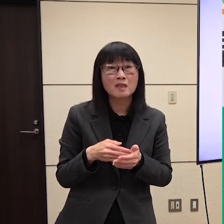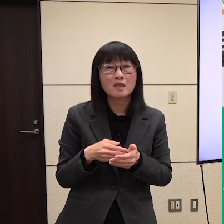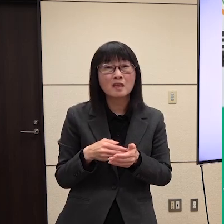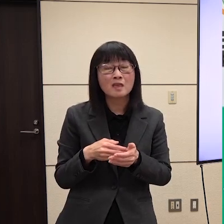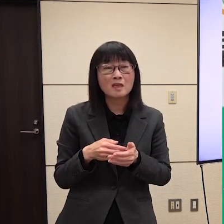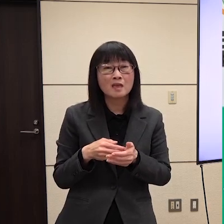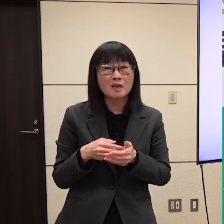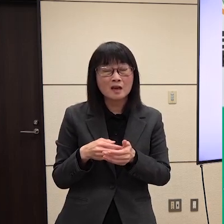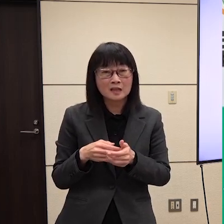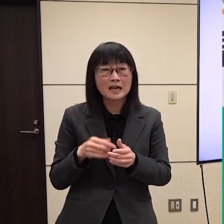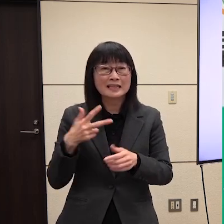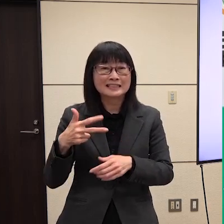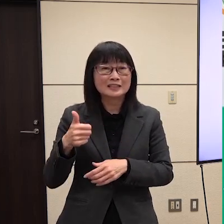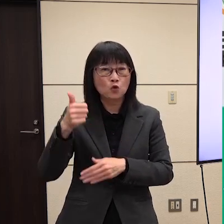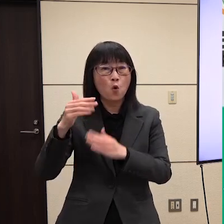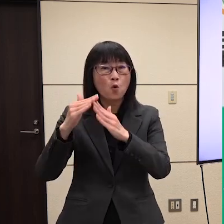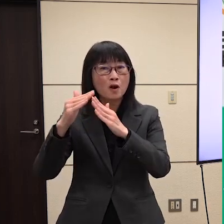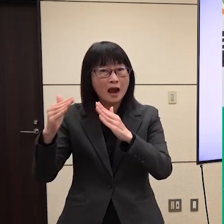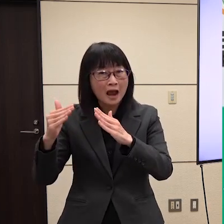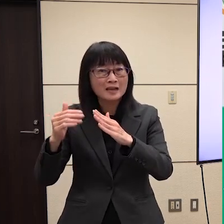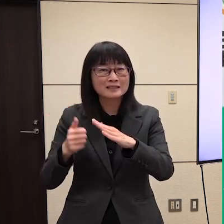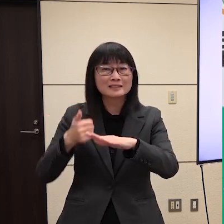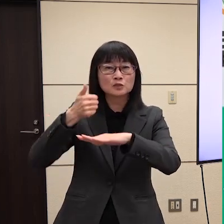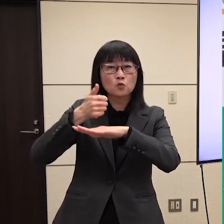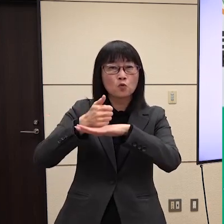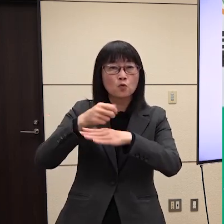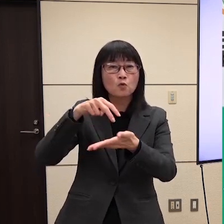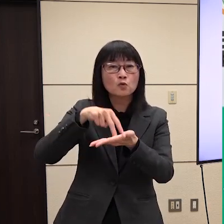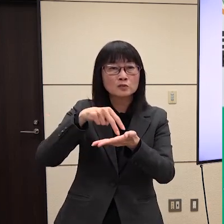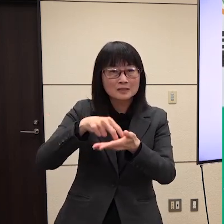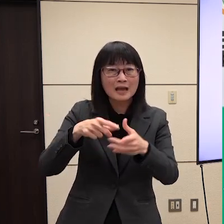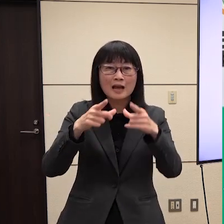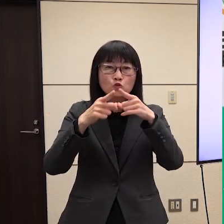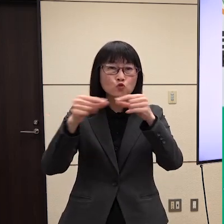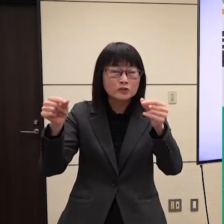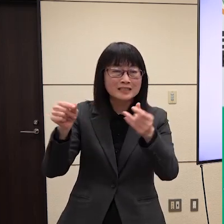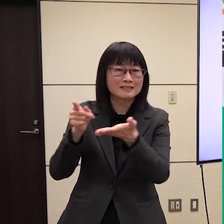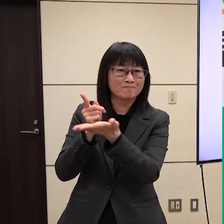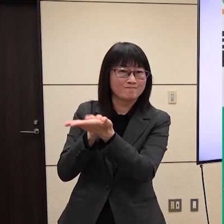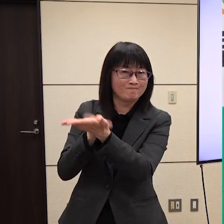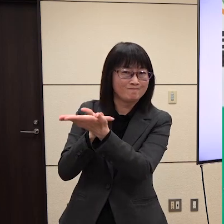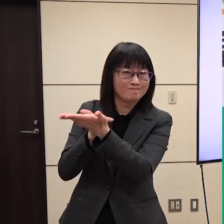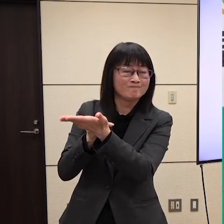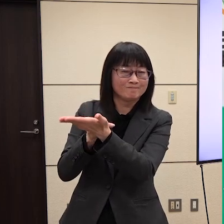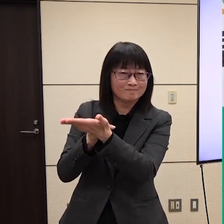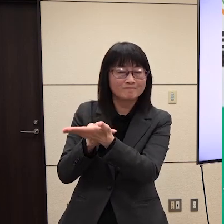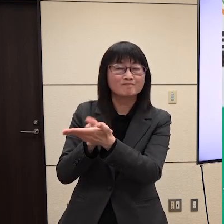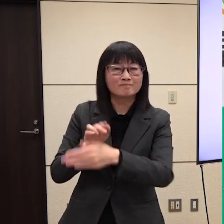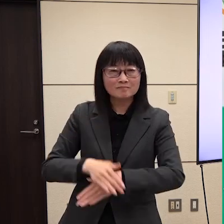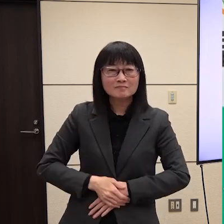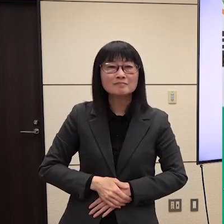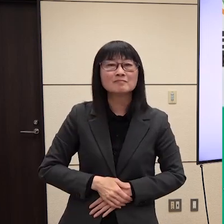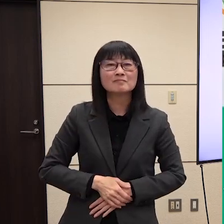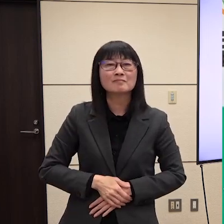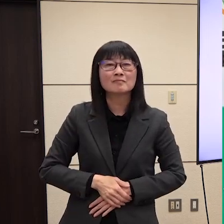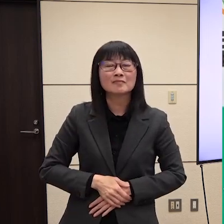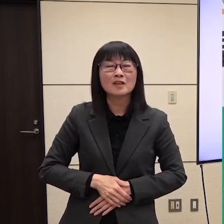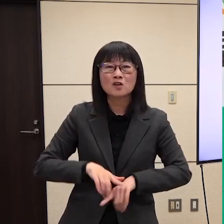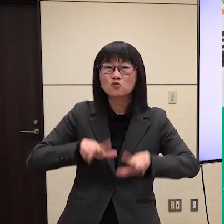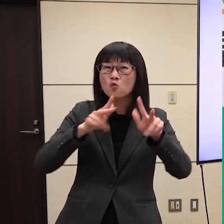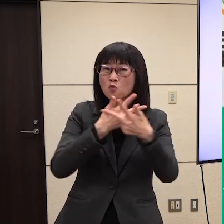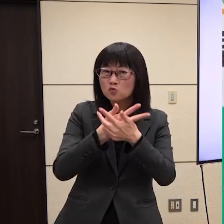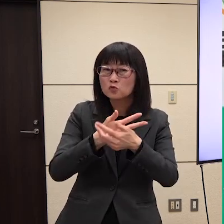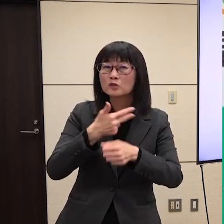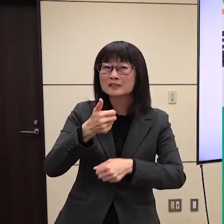中核市長会のそれぞれの会長として、国に要望活動をしてまいりました。 で、東北市長会の関係で申し上げます